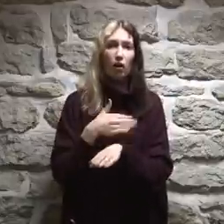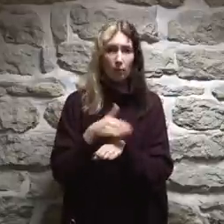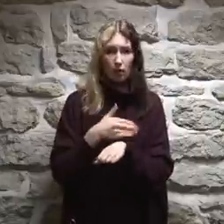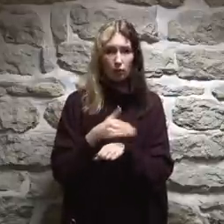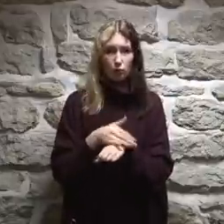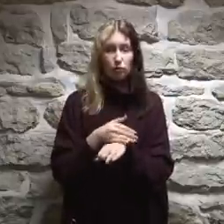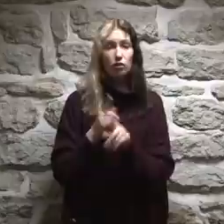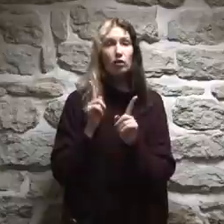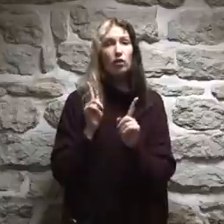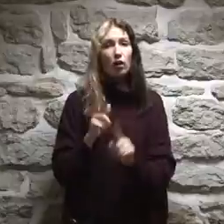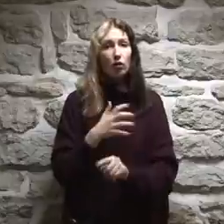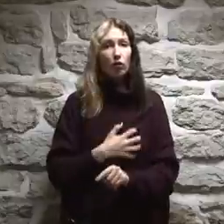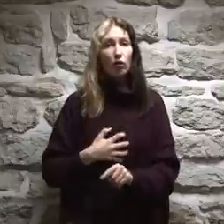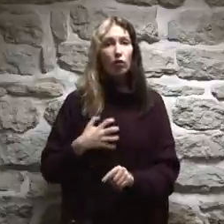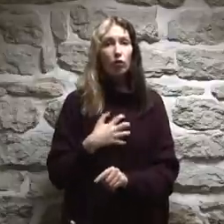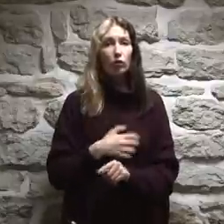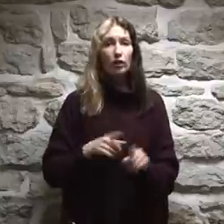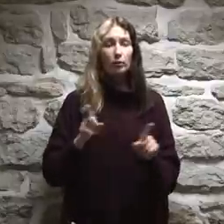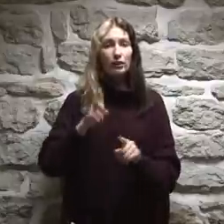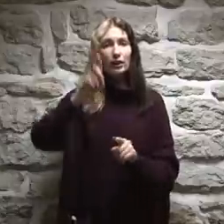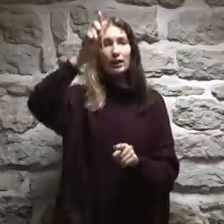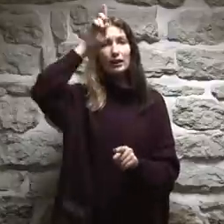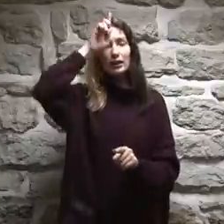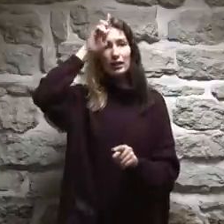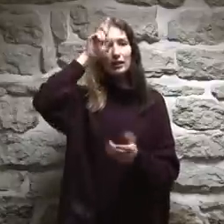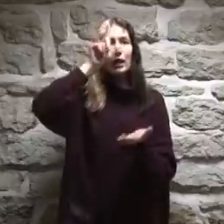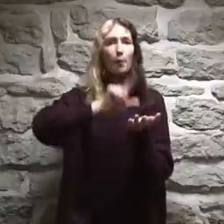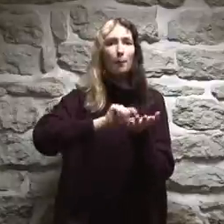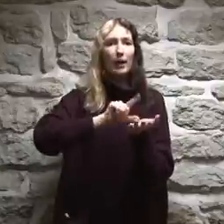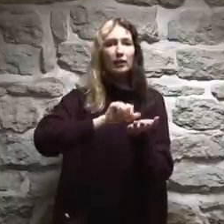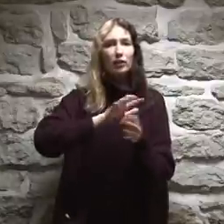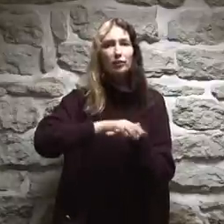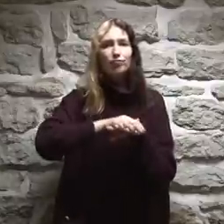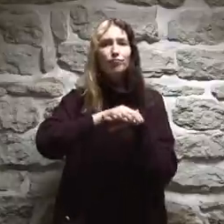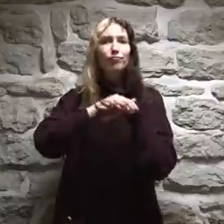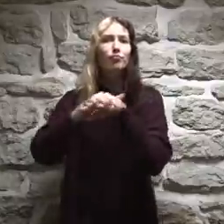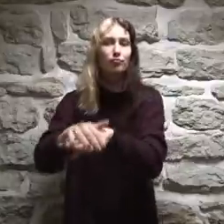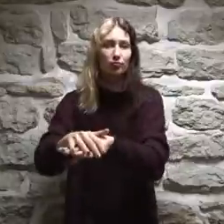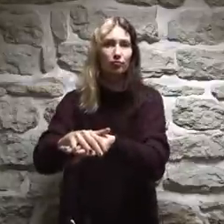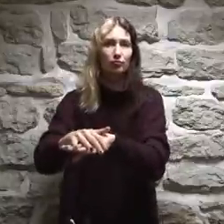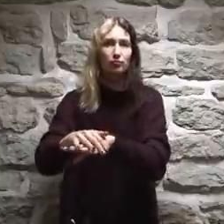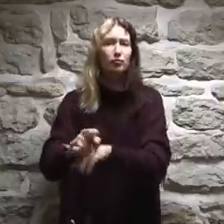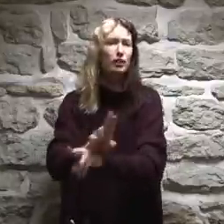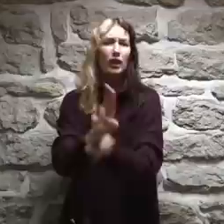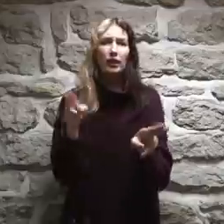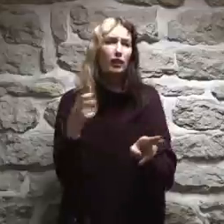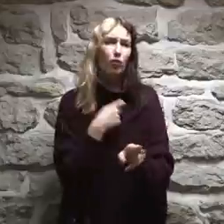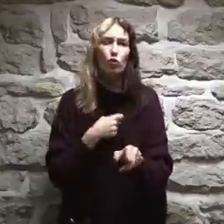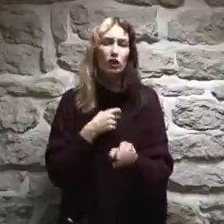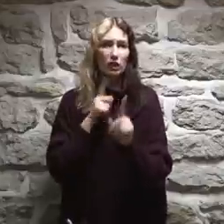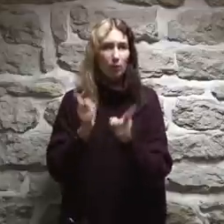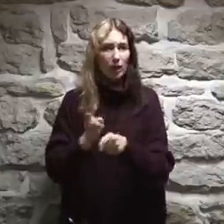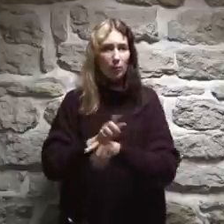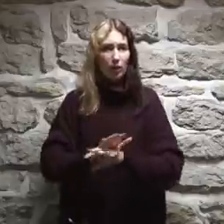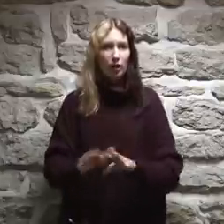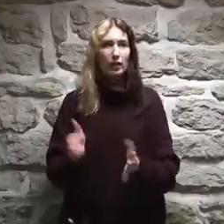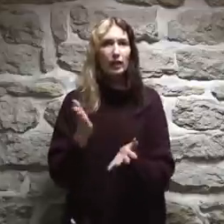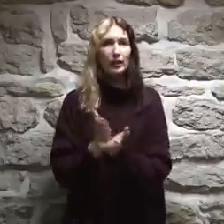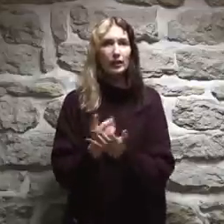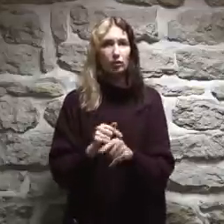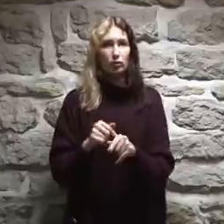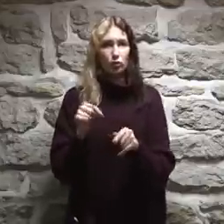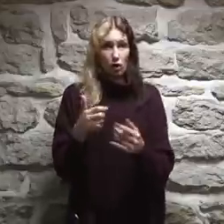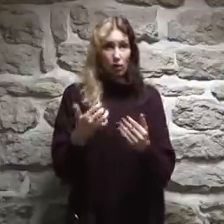oluline, et riik selle pensioni toob ja keegi ei peaks sellepärast muretsema, sest see kindlustunne, eriti